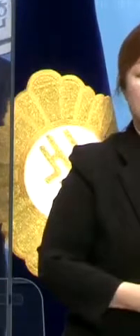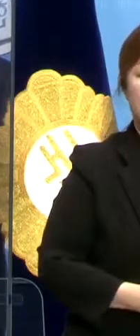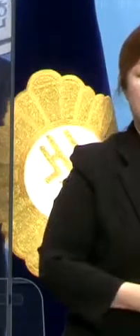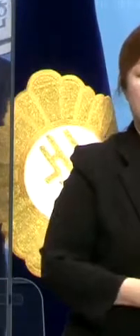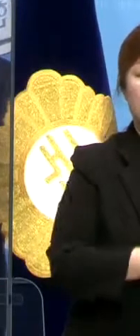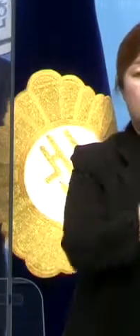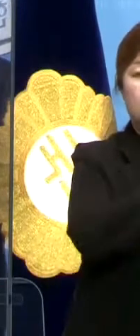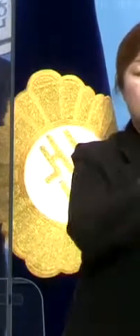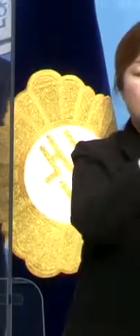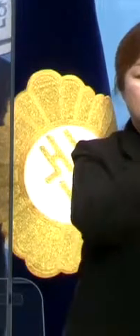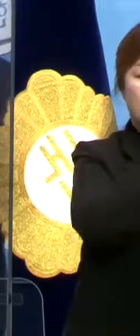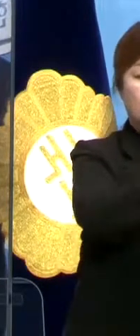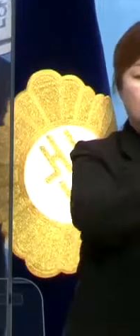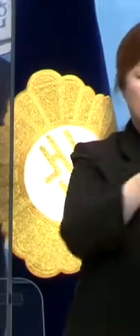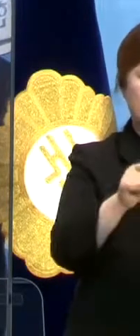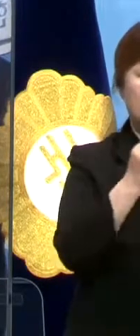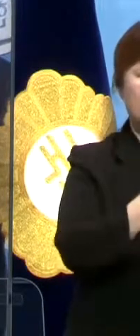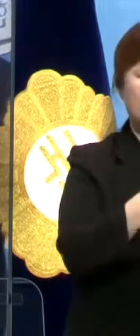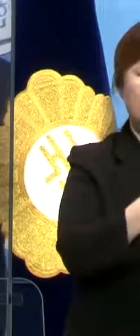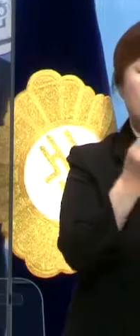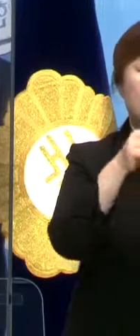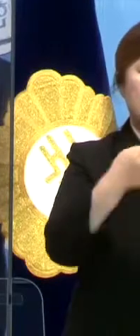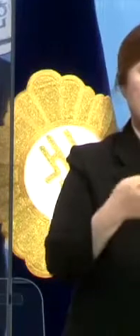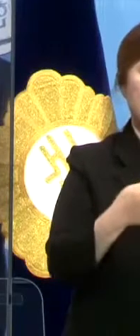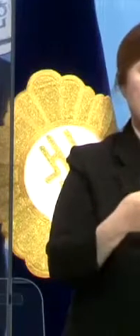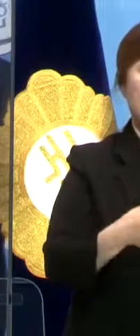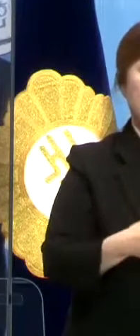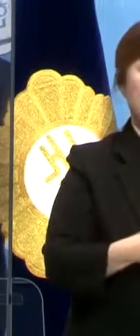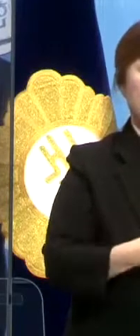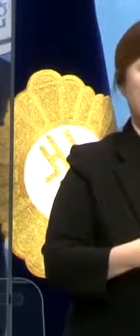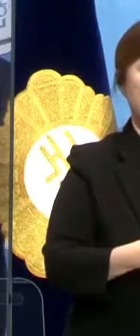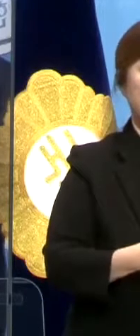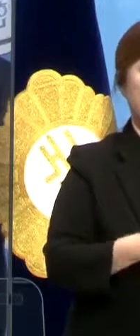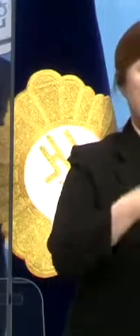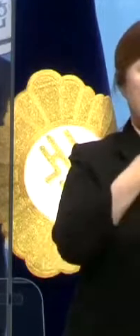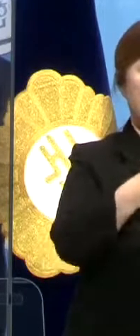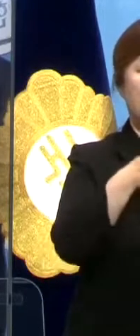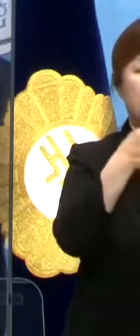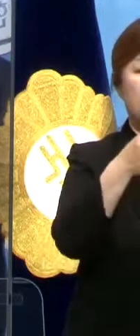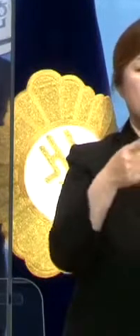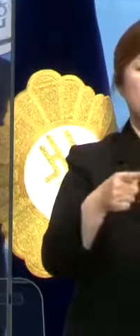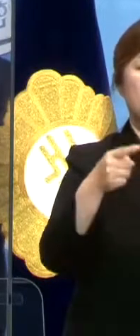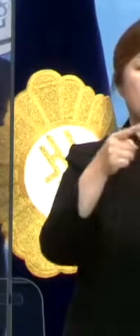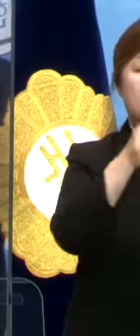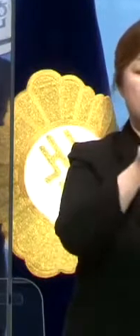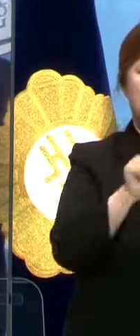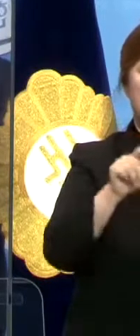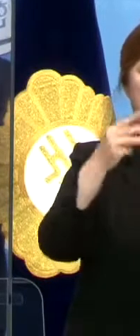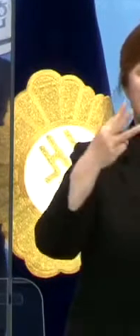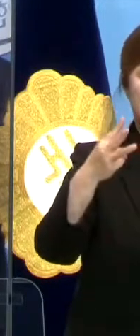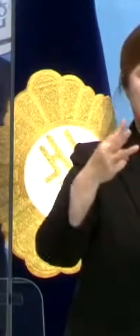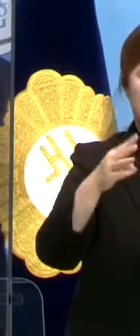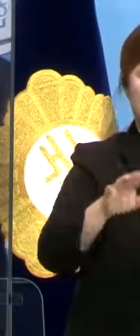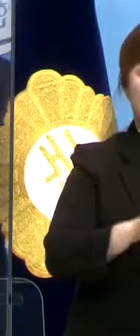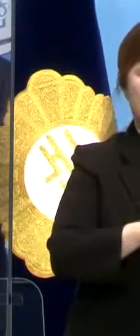그대로 있느 인정하더라도 색상 곱하기 1.3 하면 오 십 년 서 씨가 됩니다